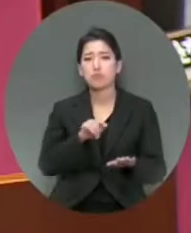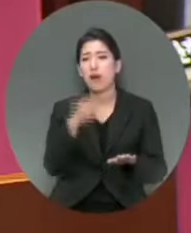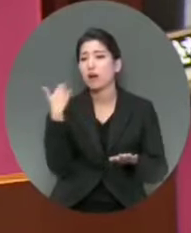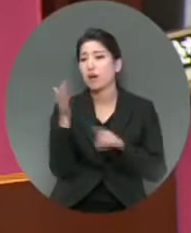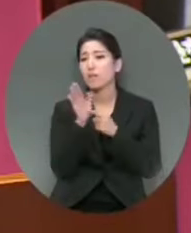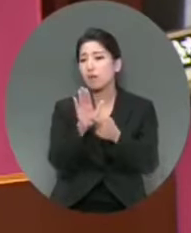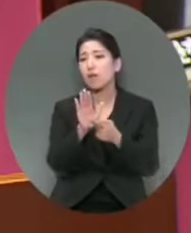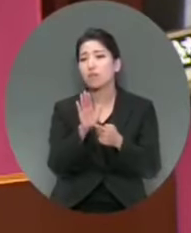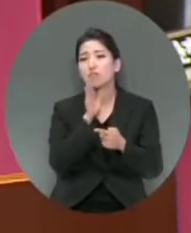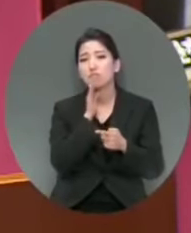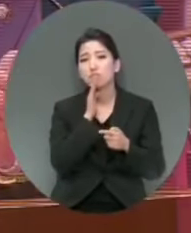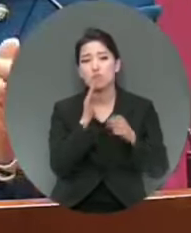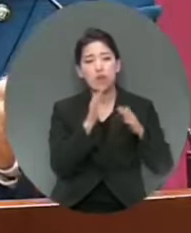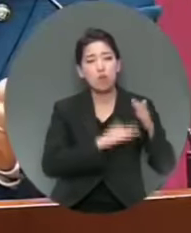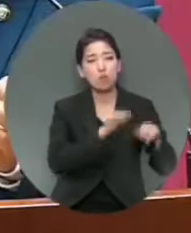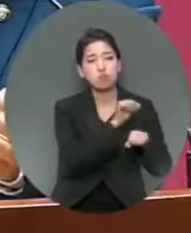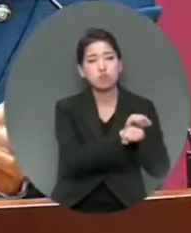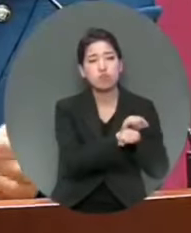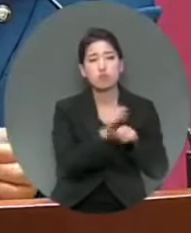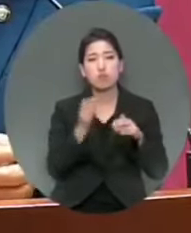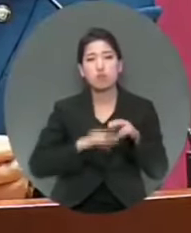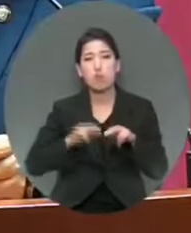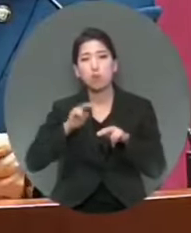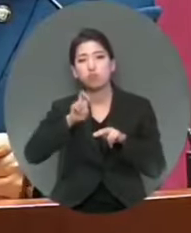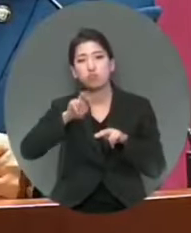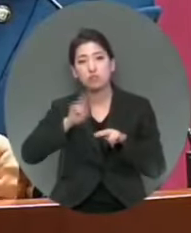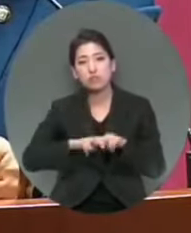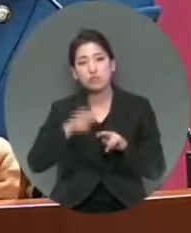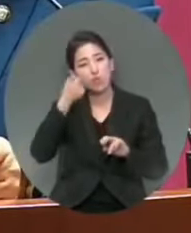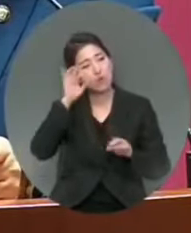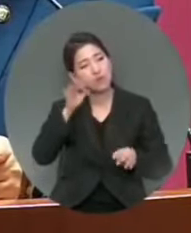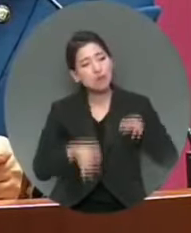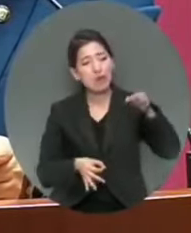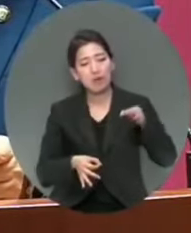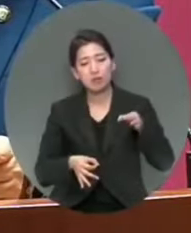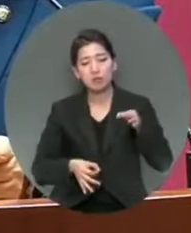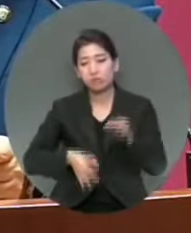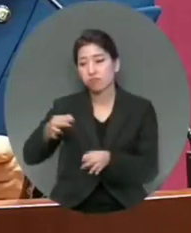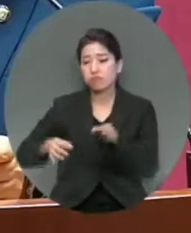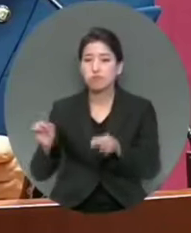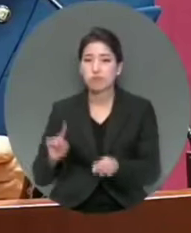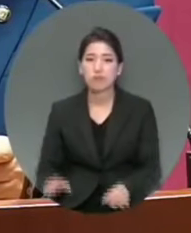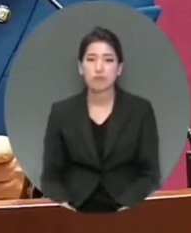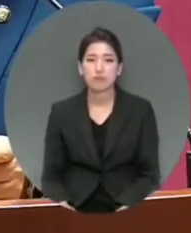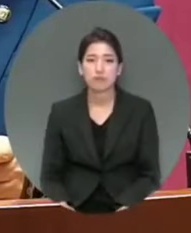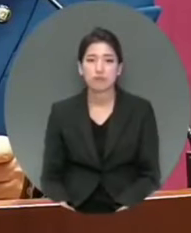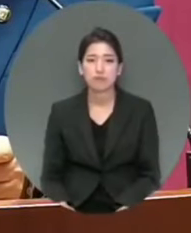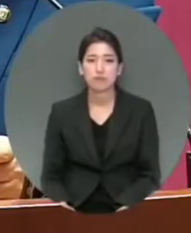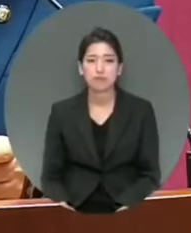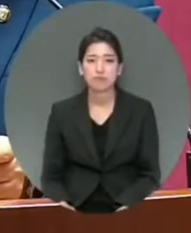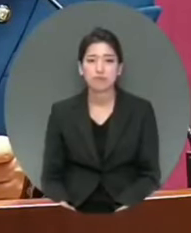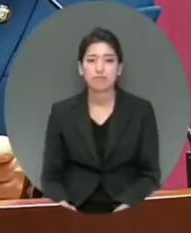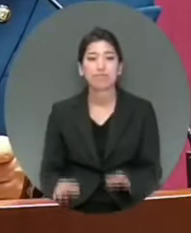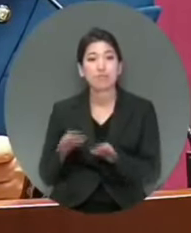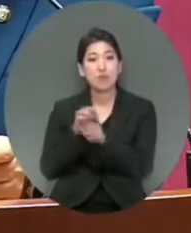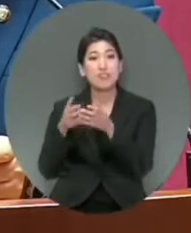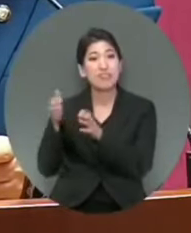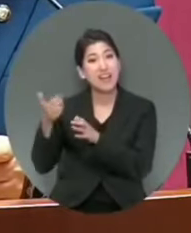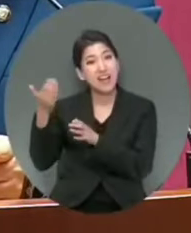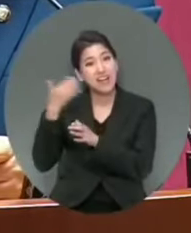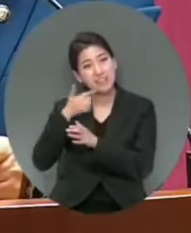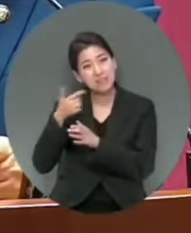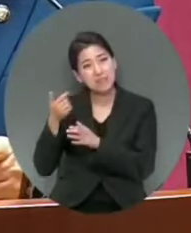않습니까? 이게 해소가 안 되고 이렇게 됐는지 답변 좀 해주시기 바랍니다. 그래요. 큰 틀에서는 저 부총리께서 답변을 하신 것